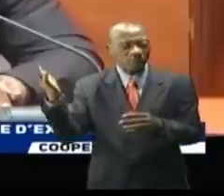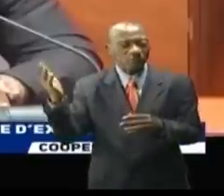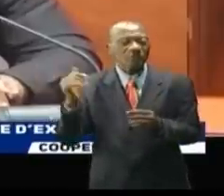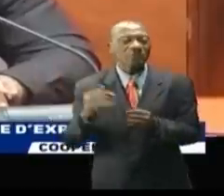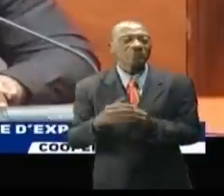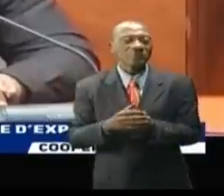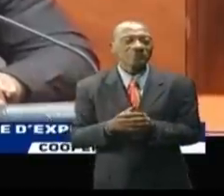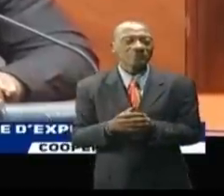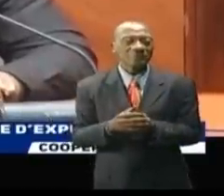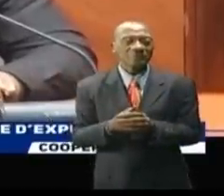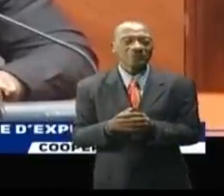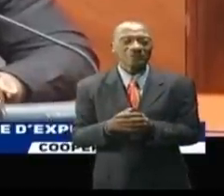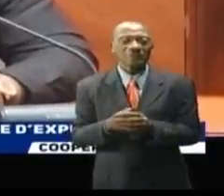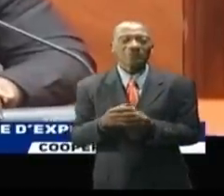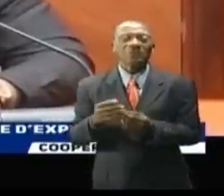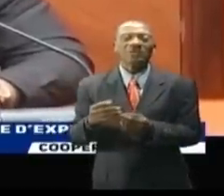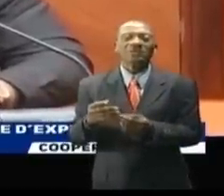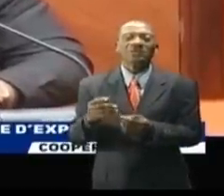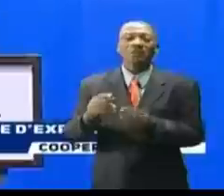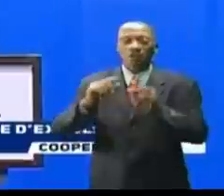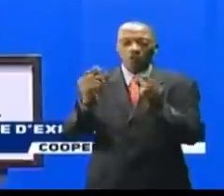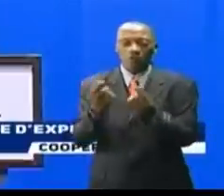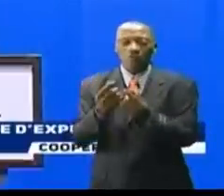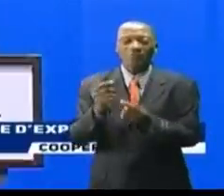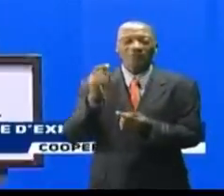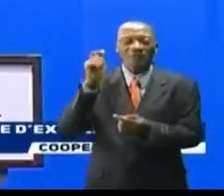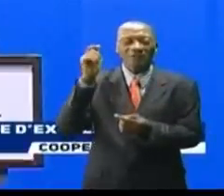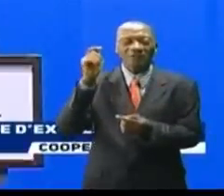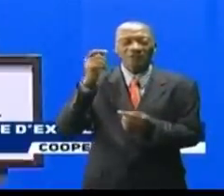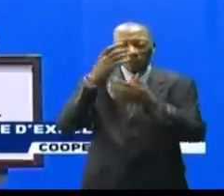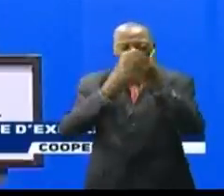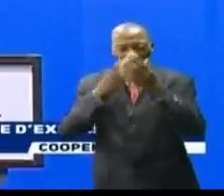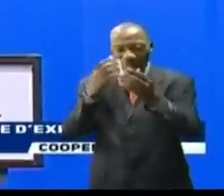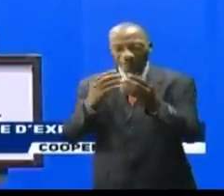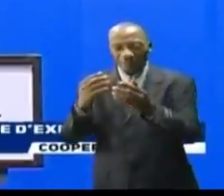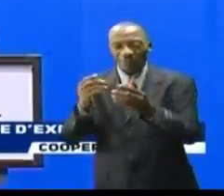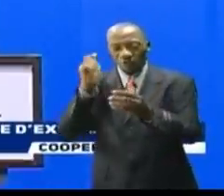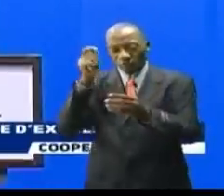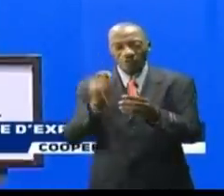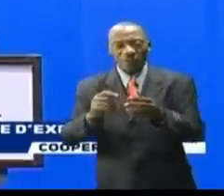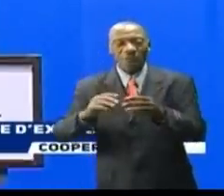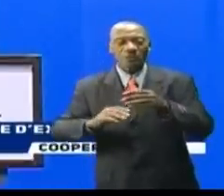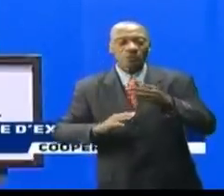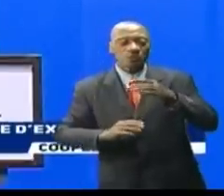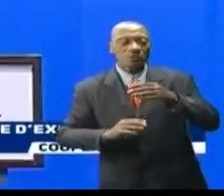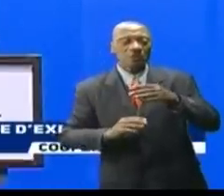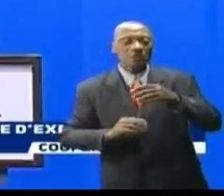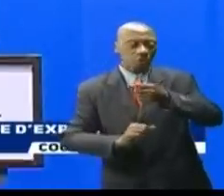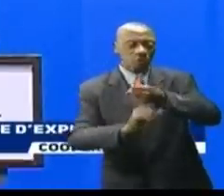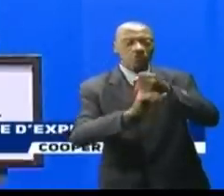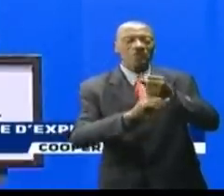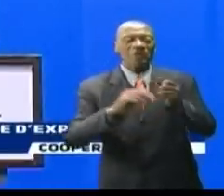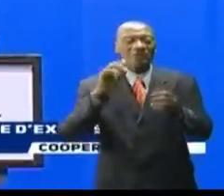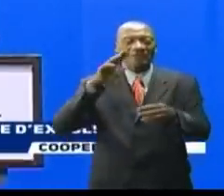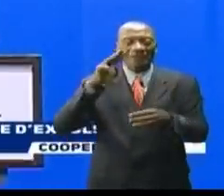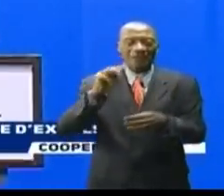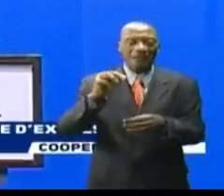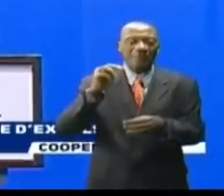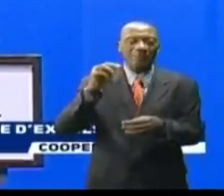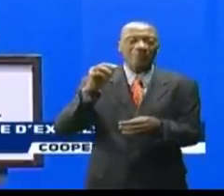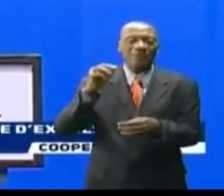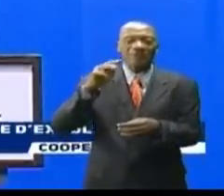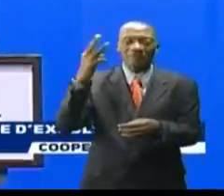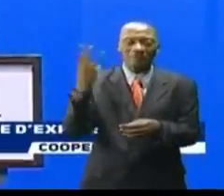farouche résistance de forces armées de la République démocratique du Congo, déterminées à défendre la patrie jusqu'au